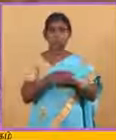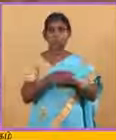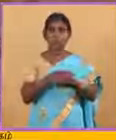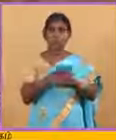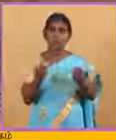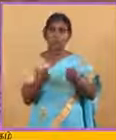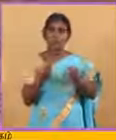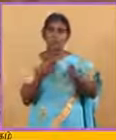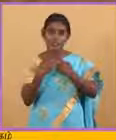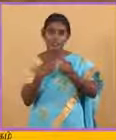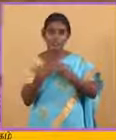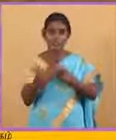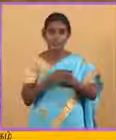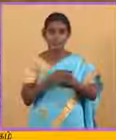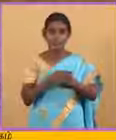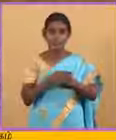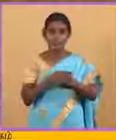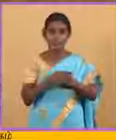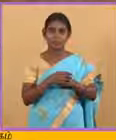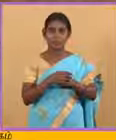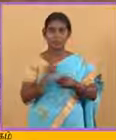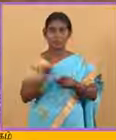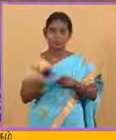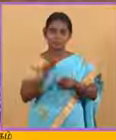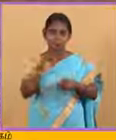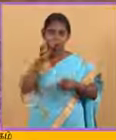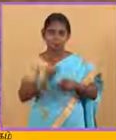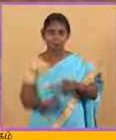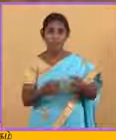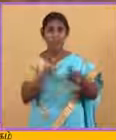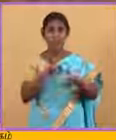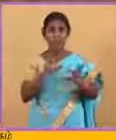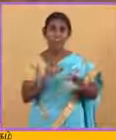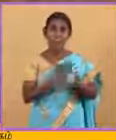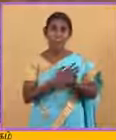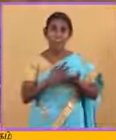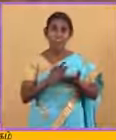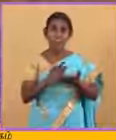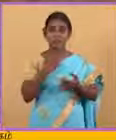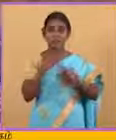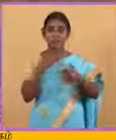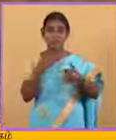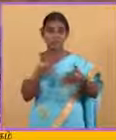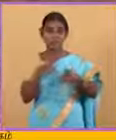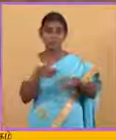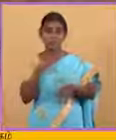எப்பா கெட்டிக்கார பிள்ளை, ரொம்ப கருத்தாக பேசுகிறாப்பா அப்படின்னு சொல்கிறோம். கருத்தாக பேசுகிறாங்கன்னு நினைத்தோம், நல்லா தெளிவாக அழகாக பெரியவங்க